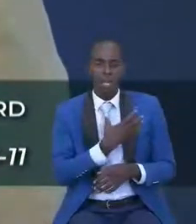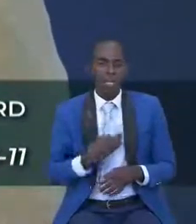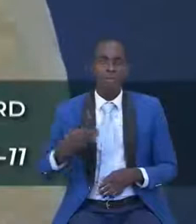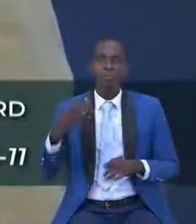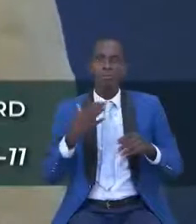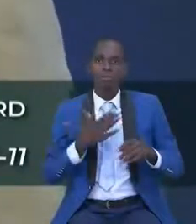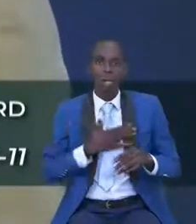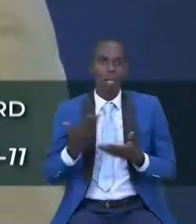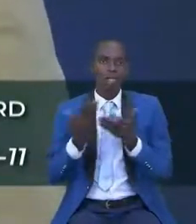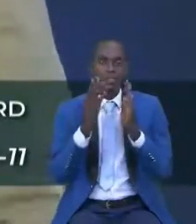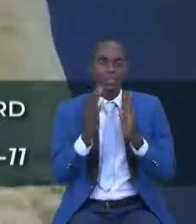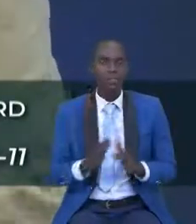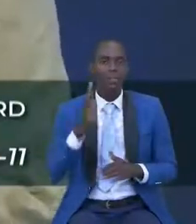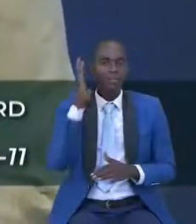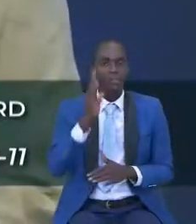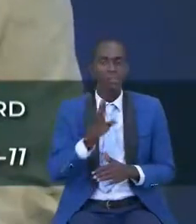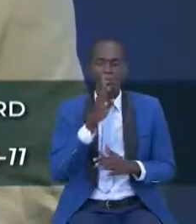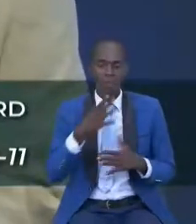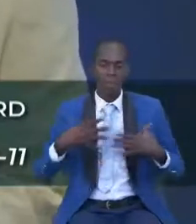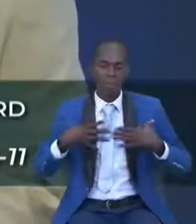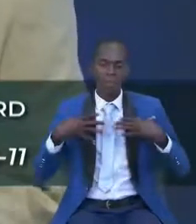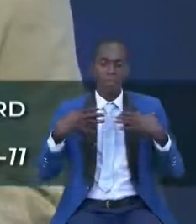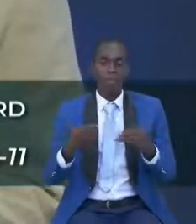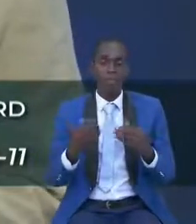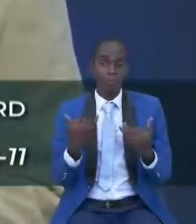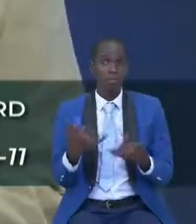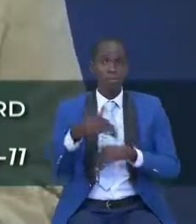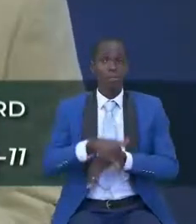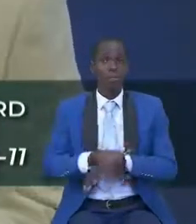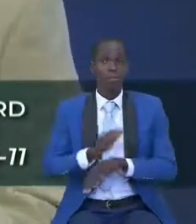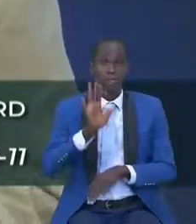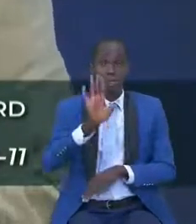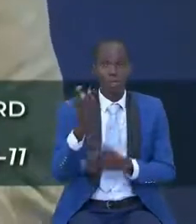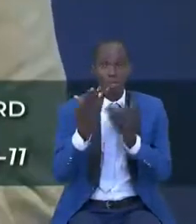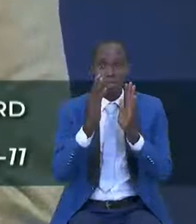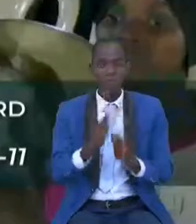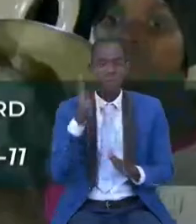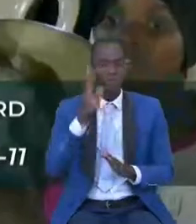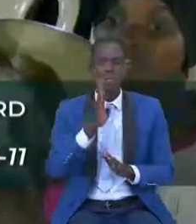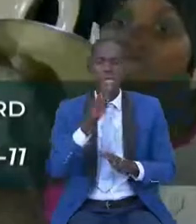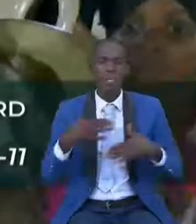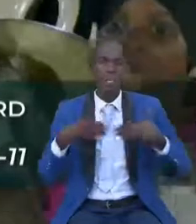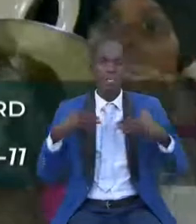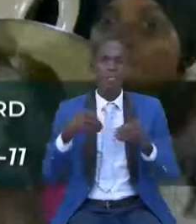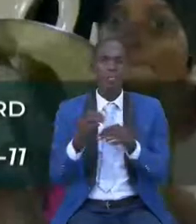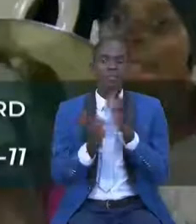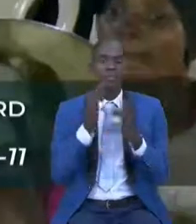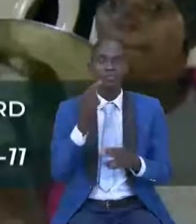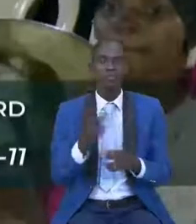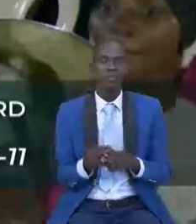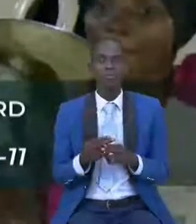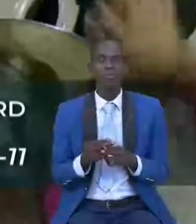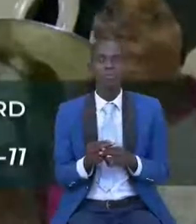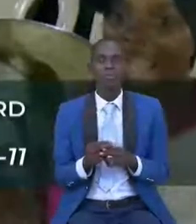sera accordé, aidé, et mon serviteur sera guéri. Ce soir, ton